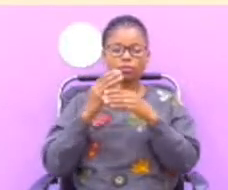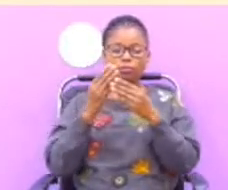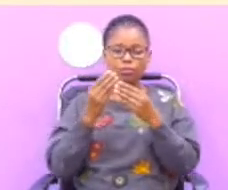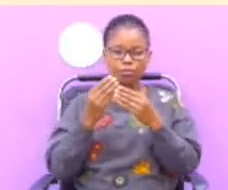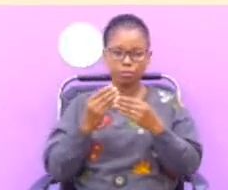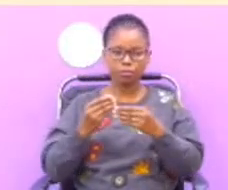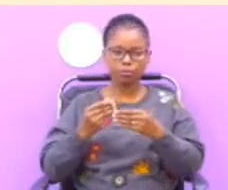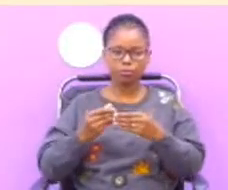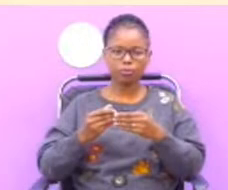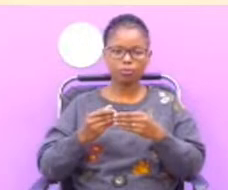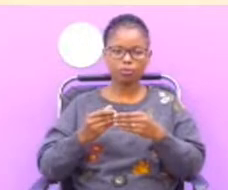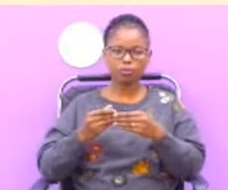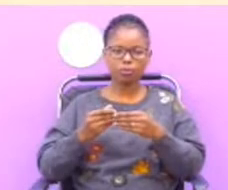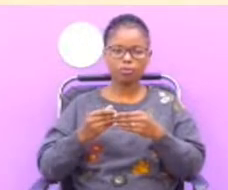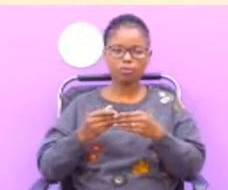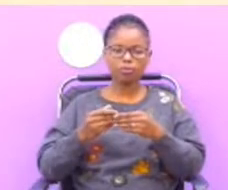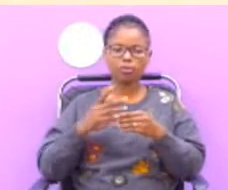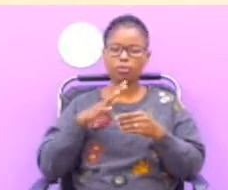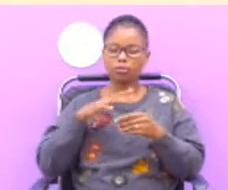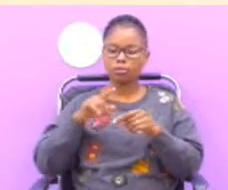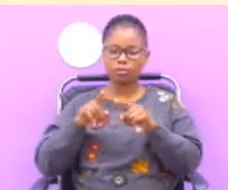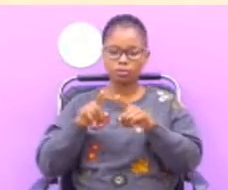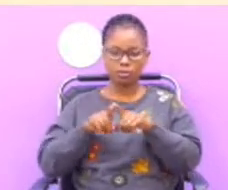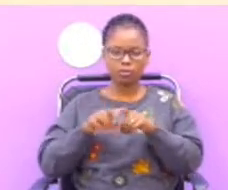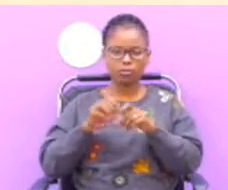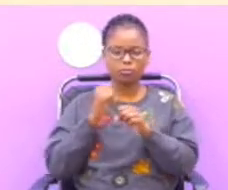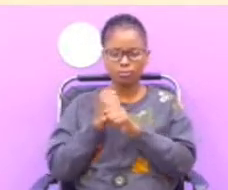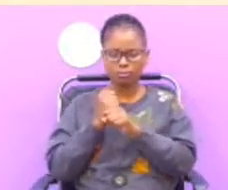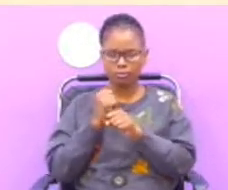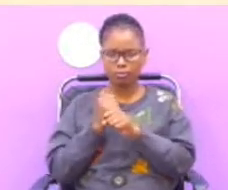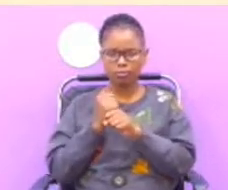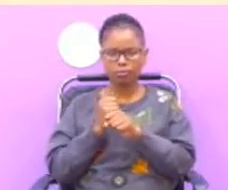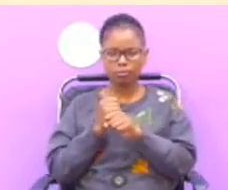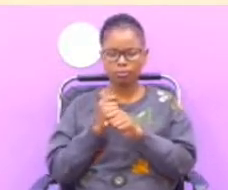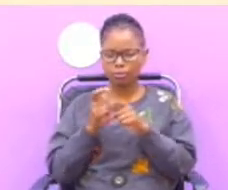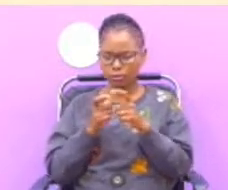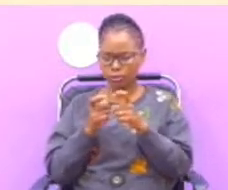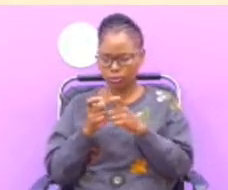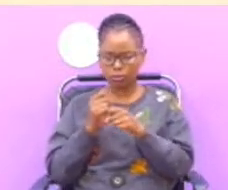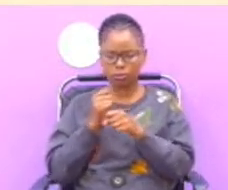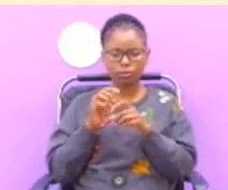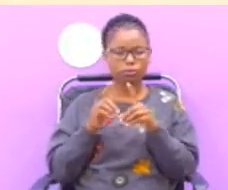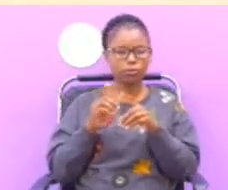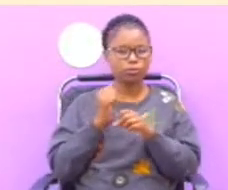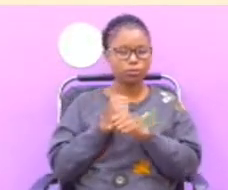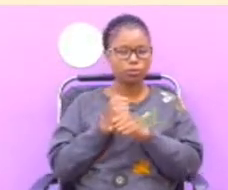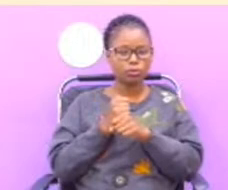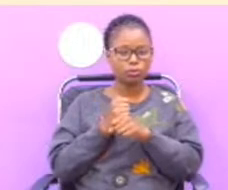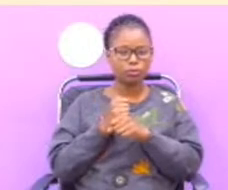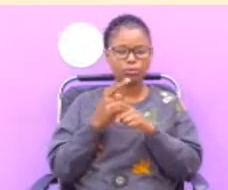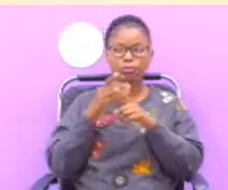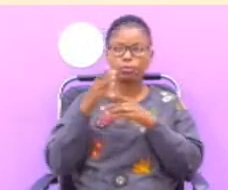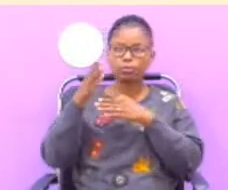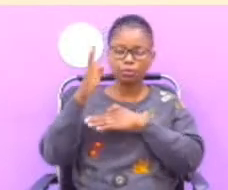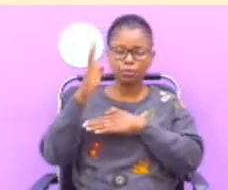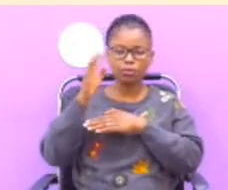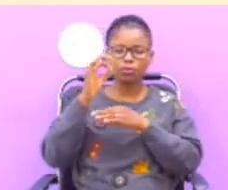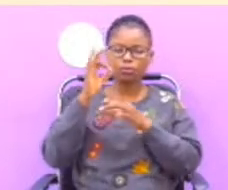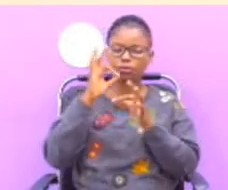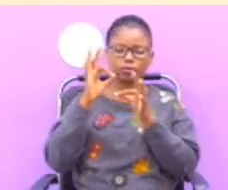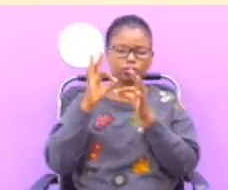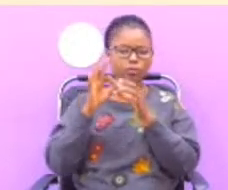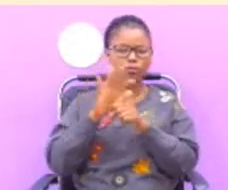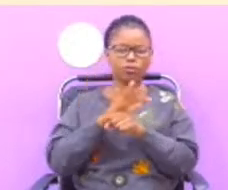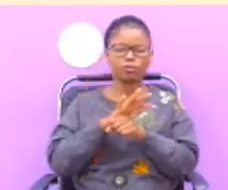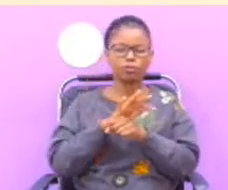na otore mwandikani ahuthagira aruti ake wira kuruta wira ngai witu ni mwihokeku araika